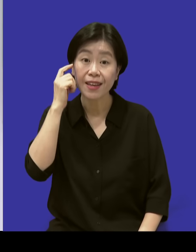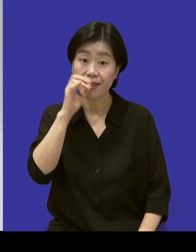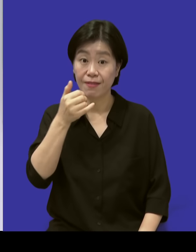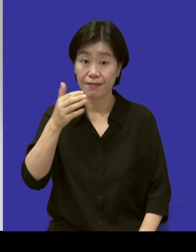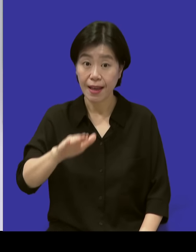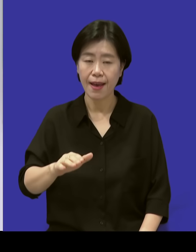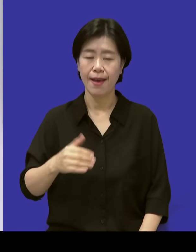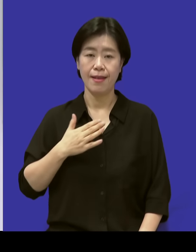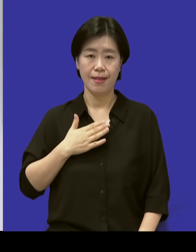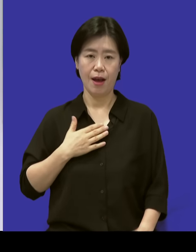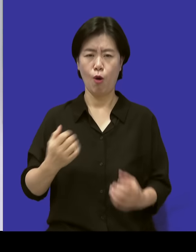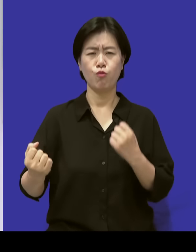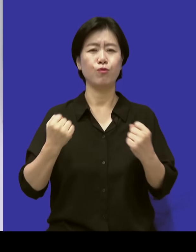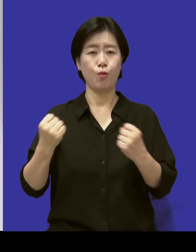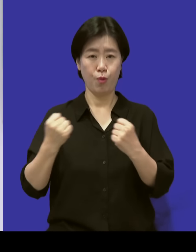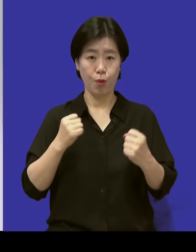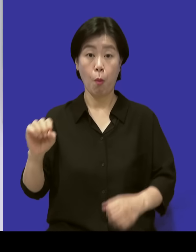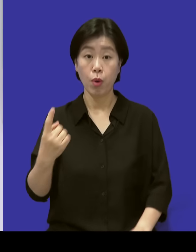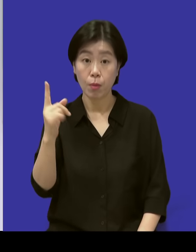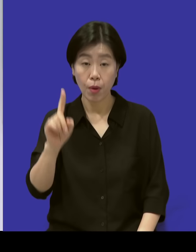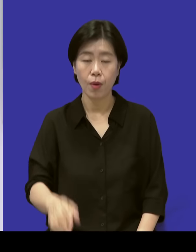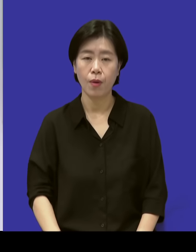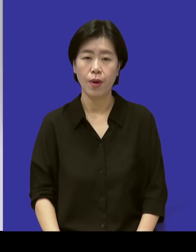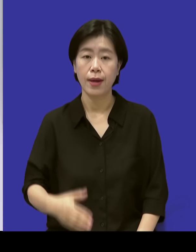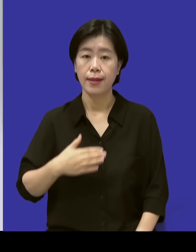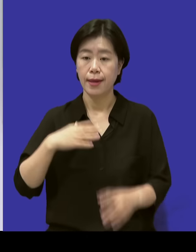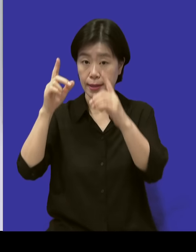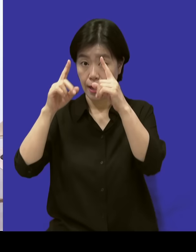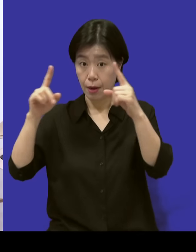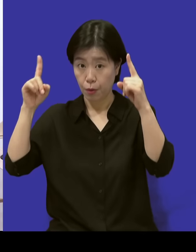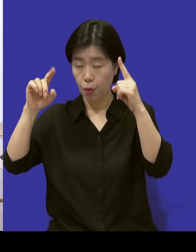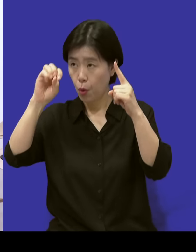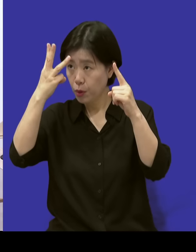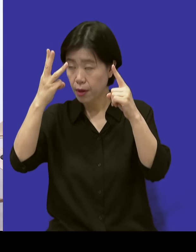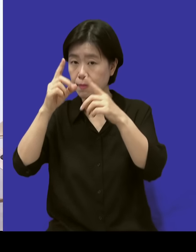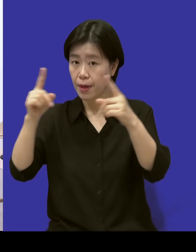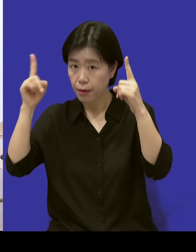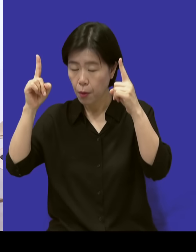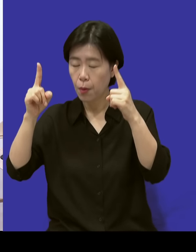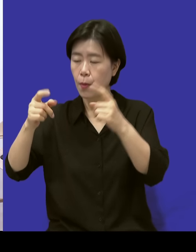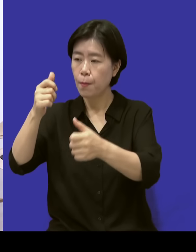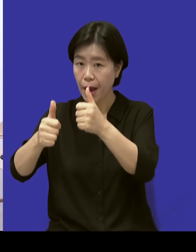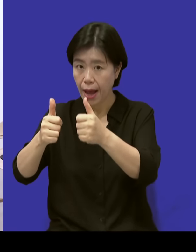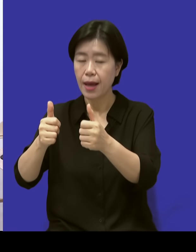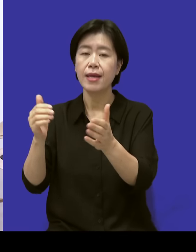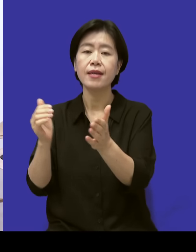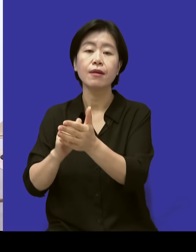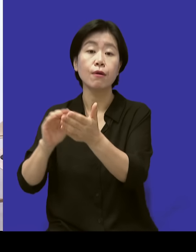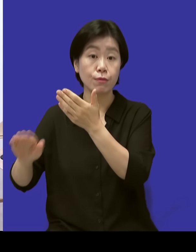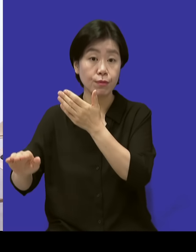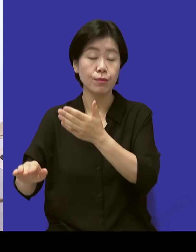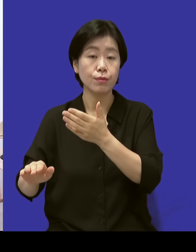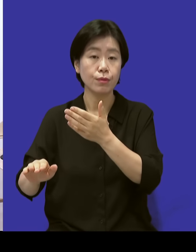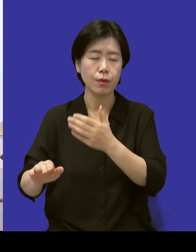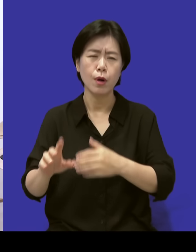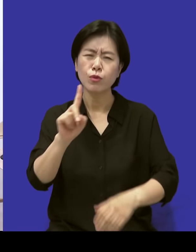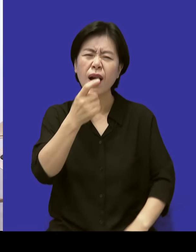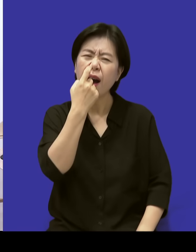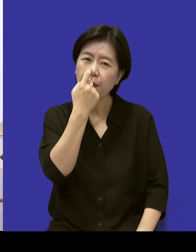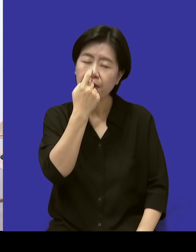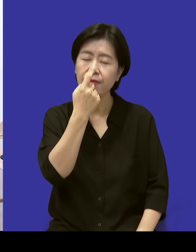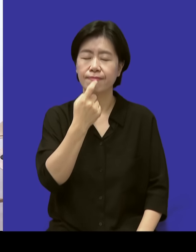계기는 제가 고3 수능을 끝나고 이제 논술학원을 다니려고 네. 이제 서울로 저는 의정부에서 학교를 나왔는데 네. 서울로